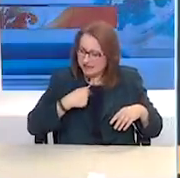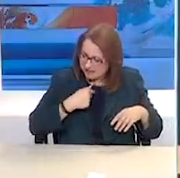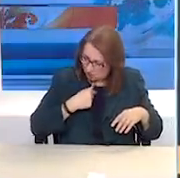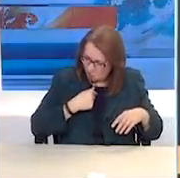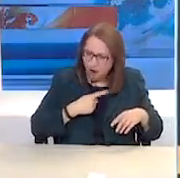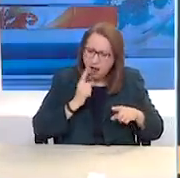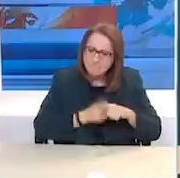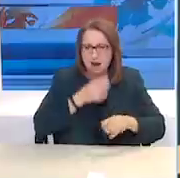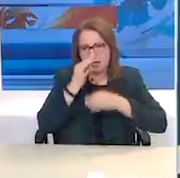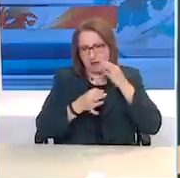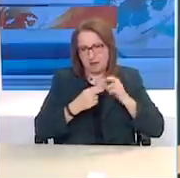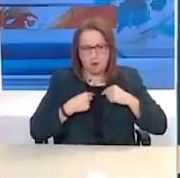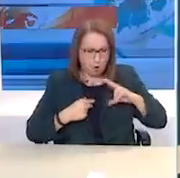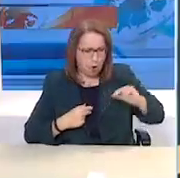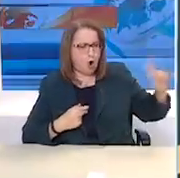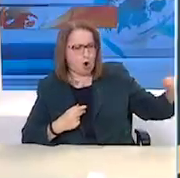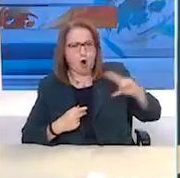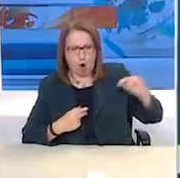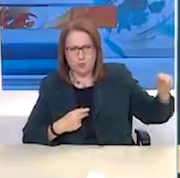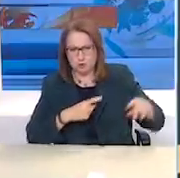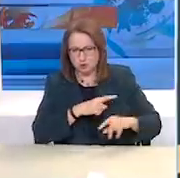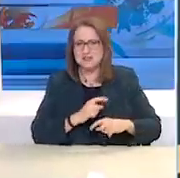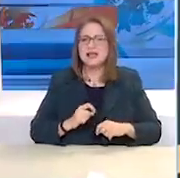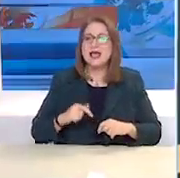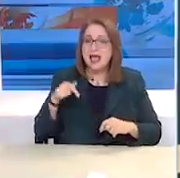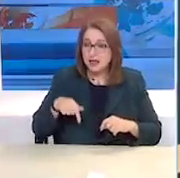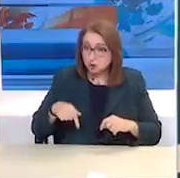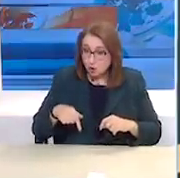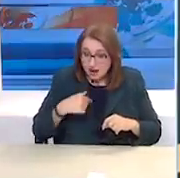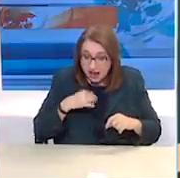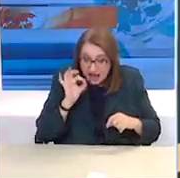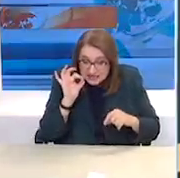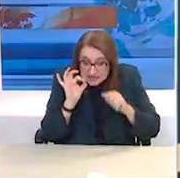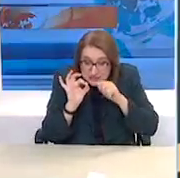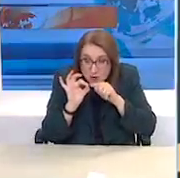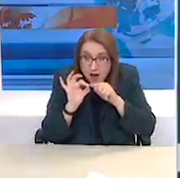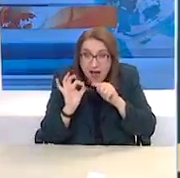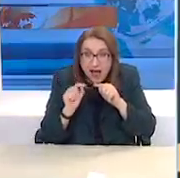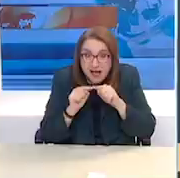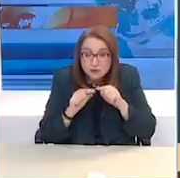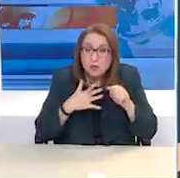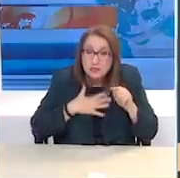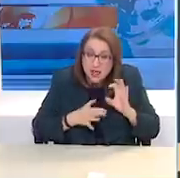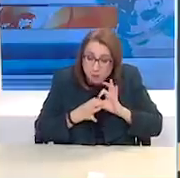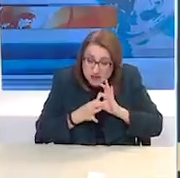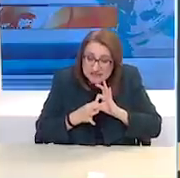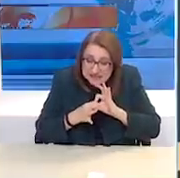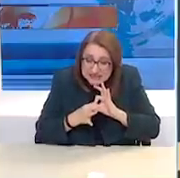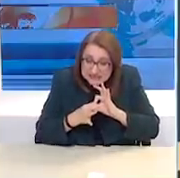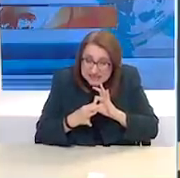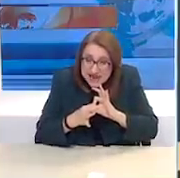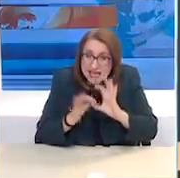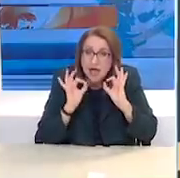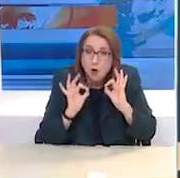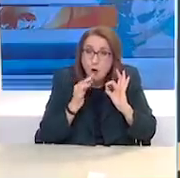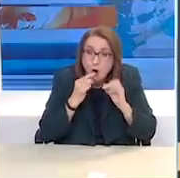αντιληπτό ότι βρισκόμαστε σε ένα συγκεκριμένο σημείο και σε αυτό το σημείο θέλουμε να συνεχίσουμε να εφαρμόζουμε όλα αυτά τα